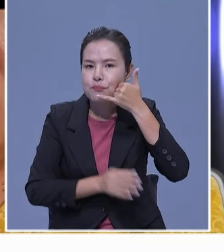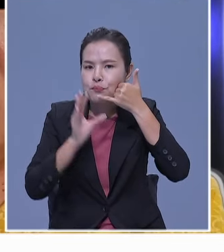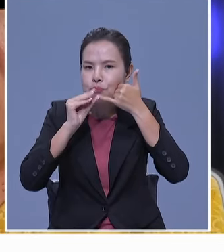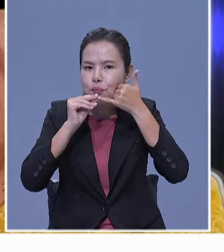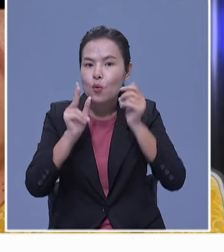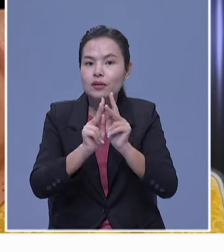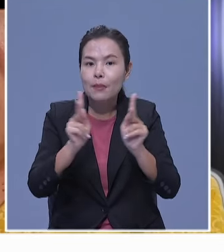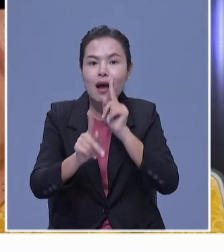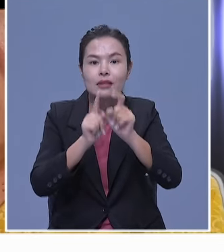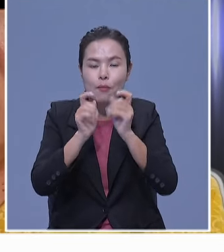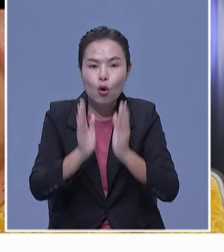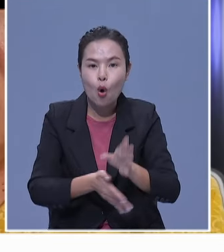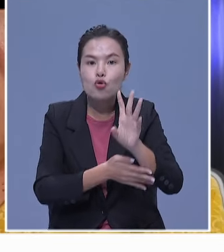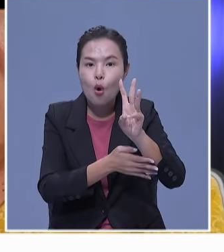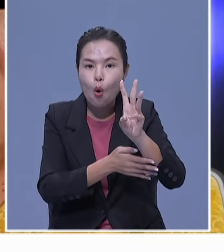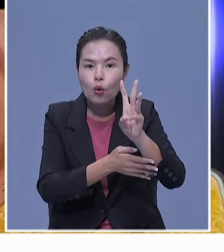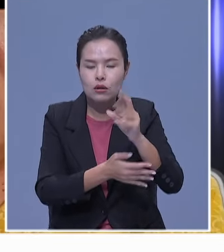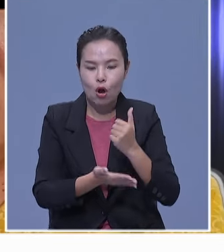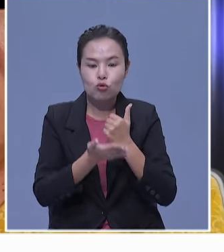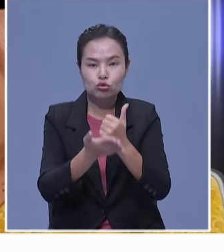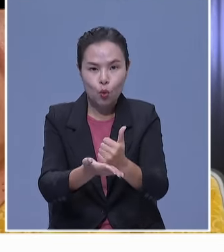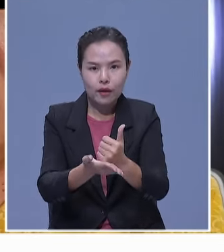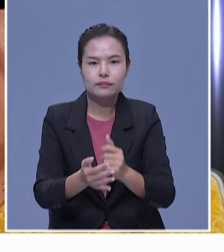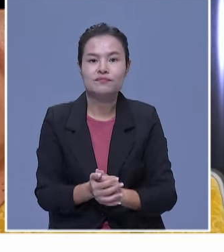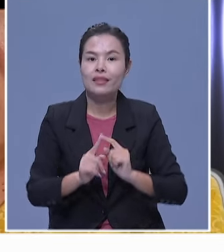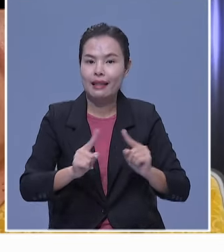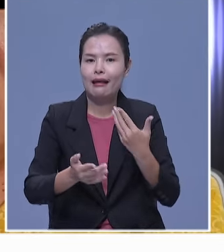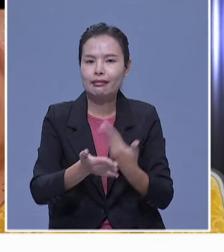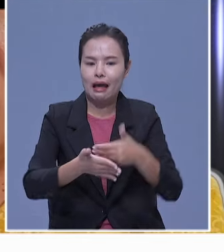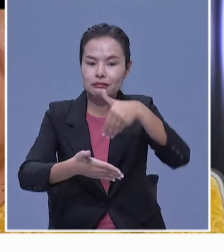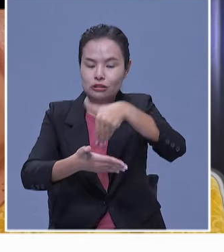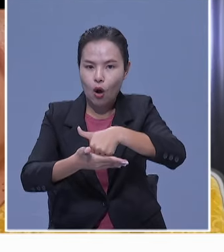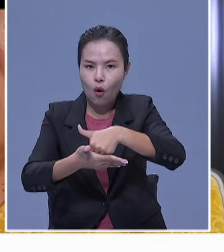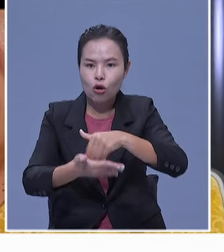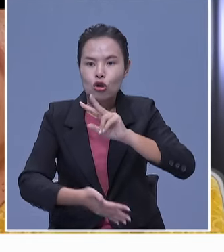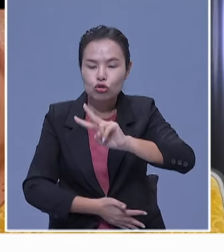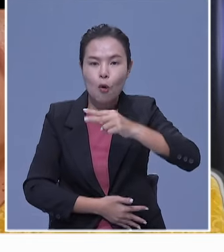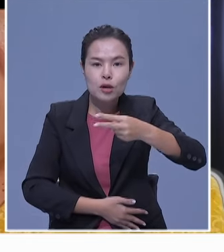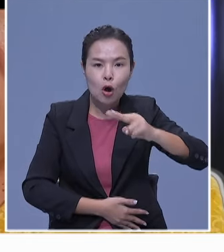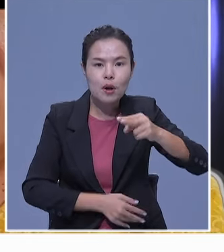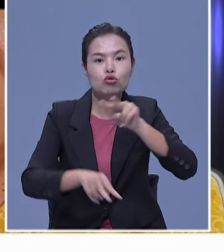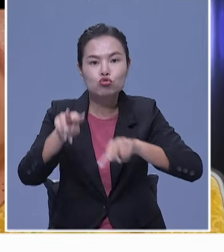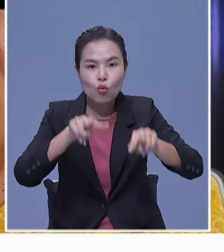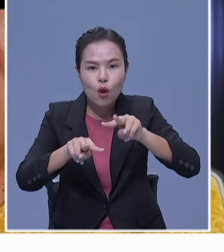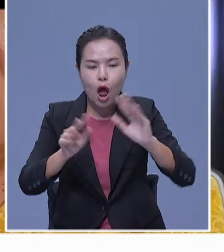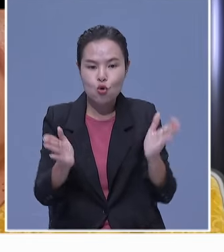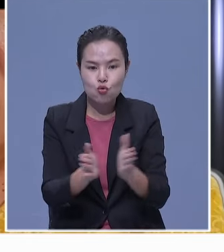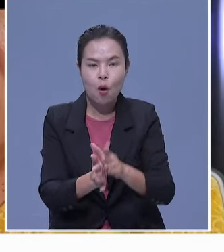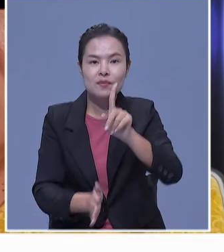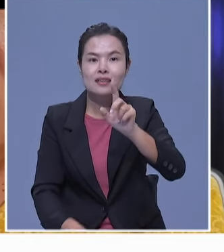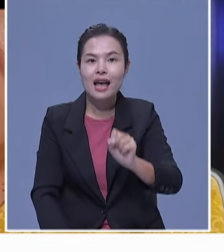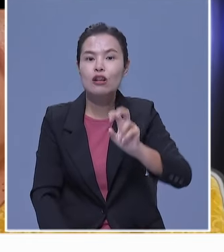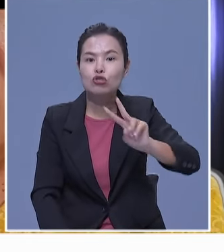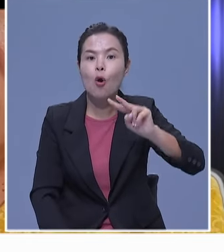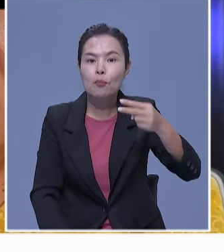การตั้งคณะกรรมการขึ้นมา6คนเพื่อให้การช่วยเหลือแต่ต้องนำเงินมาใส่ซองคนละ 20,000 เป็นค่าดูแลรวม 120,000 บ